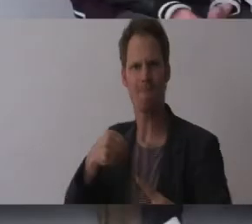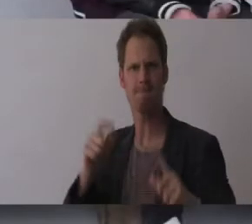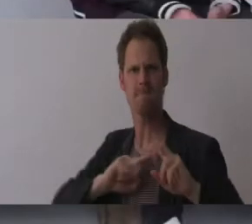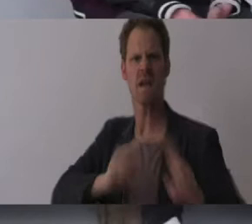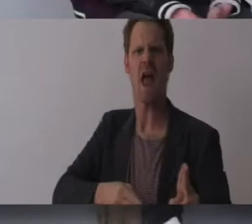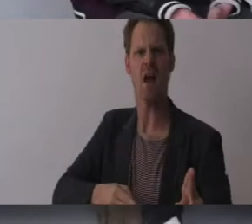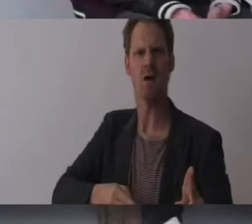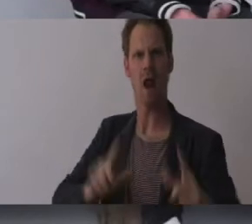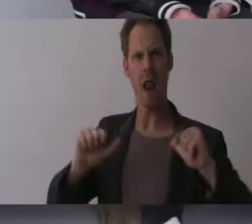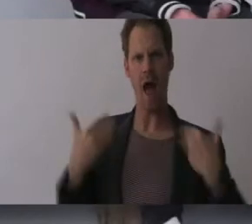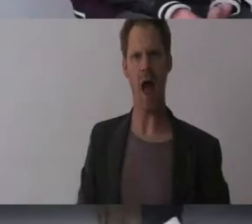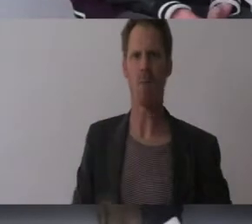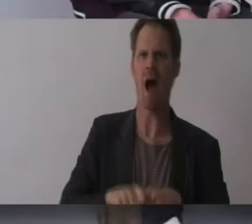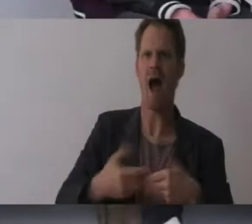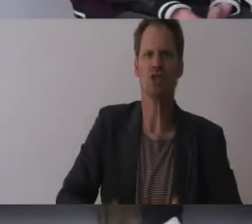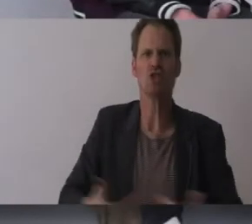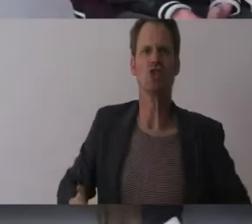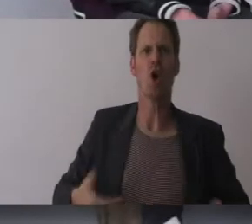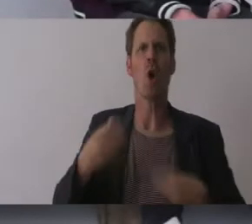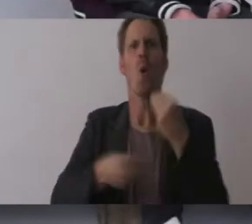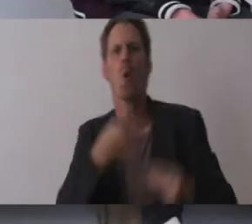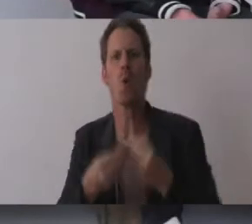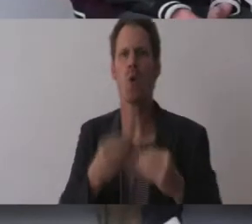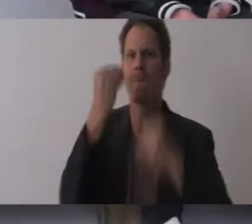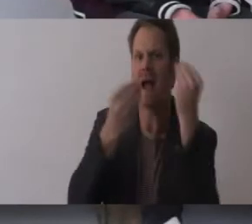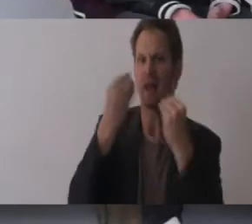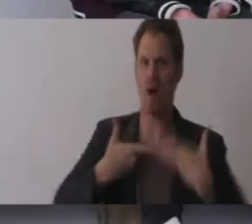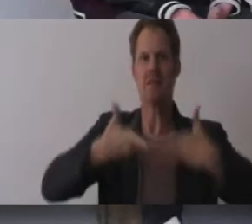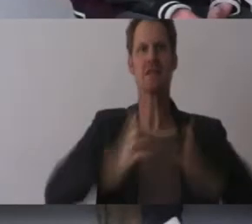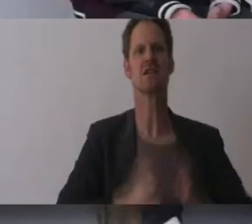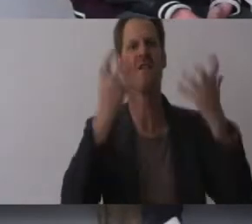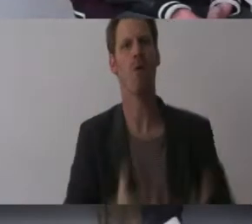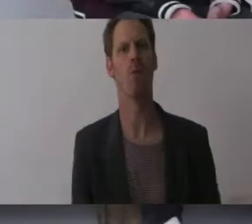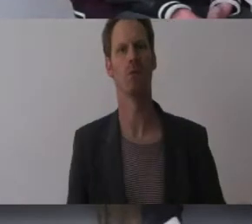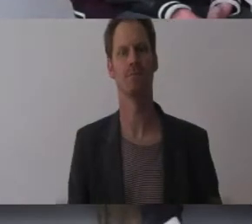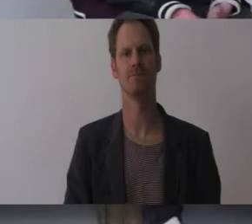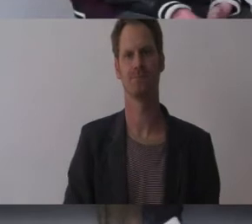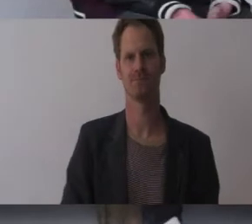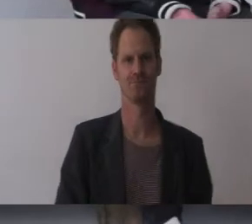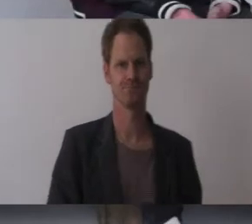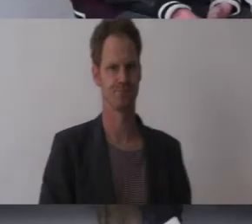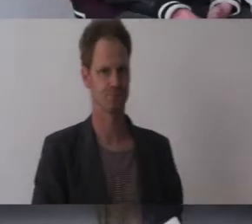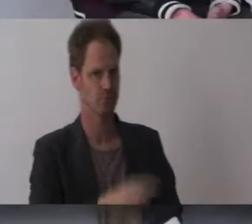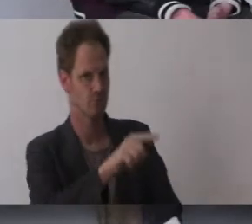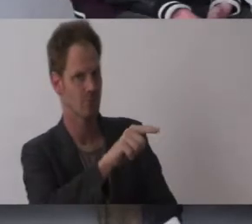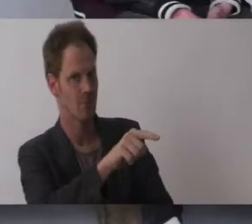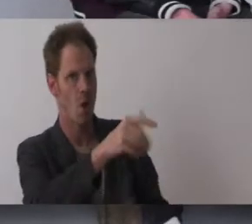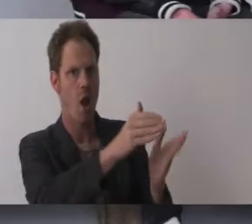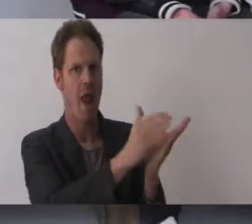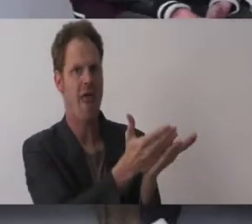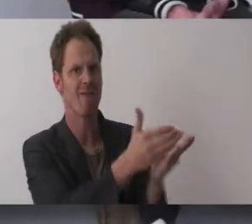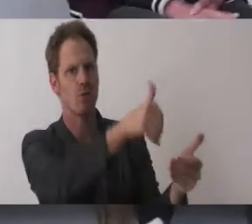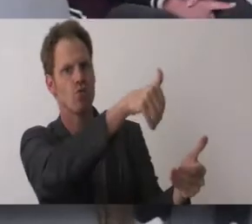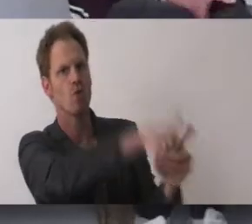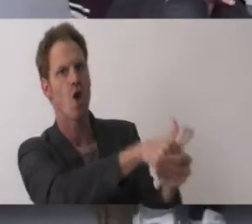guerrière, et si je me maquille, si je me mets en mini-short, c'est parce que je l'ai décidé, et pour autant je ne suis pas un objectif sexuel. Et dans